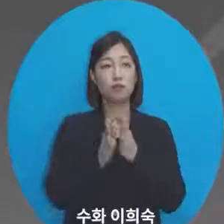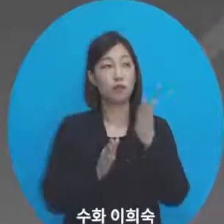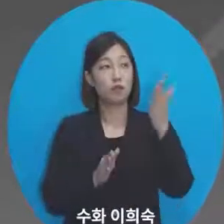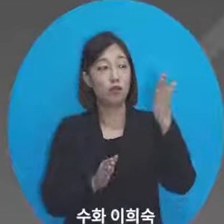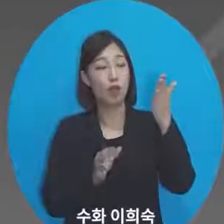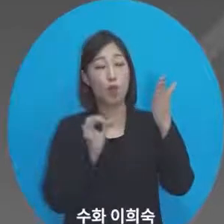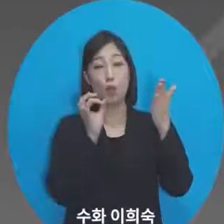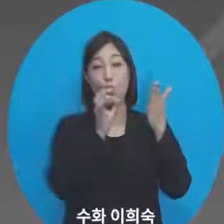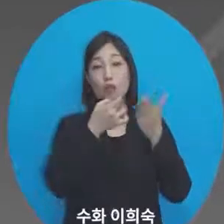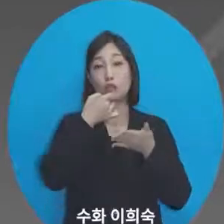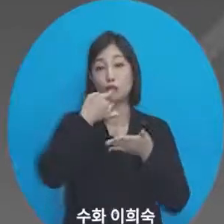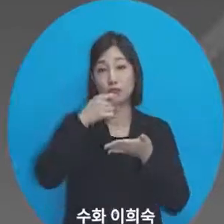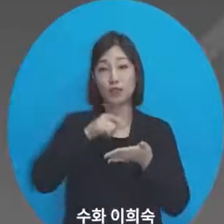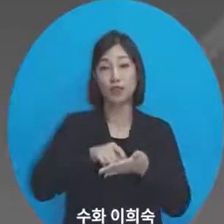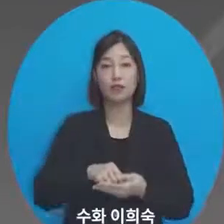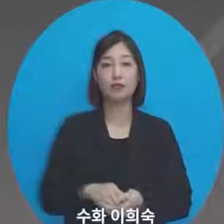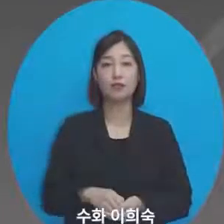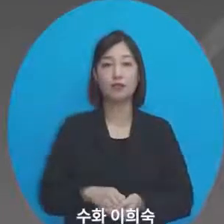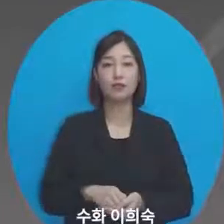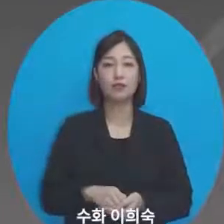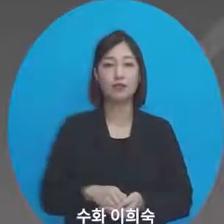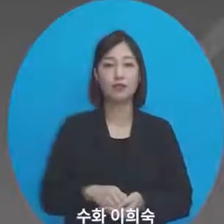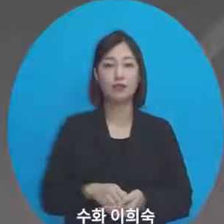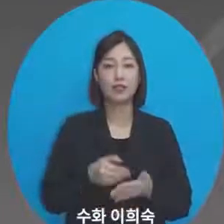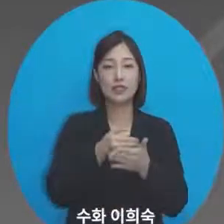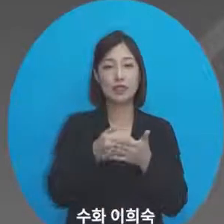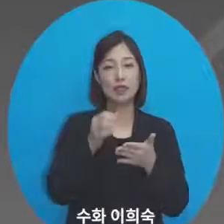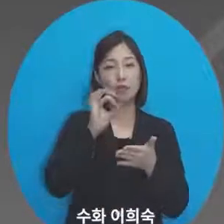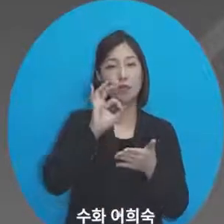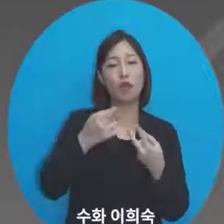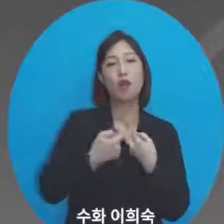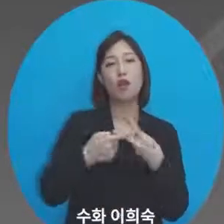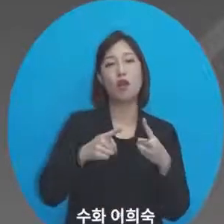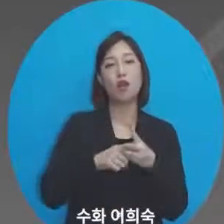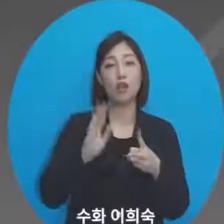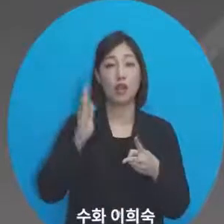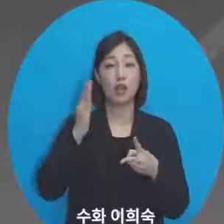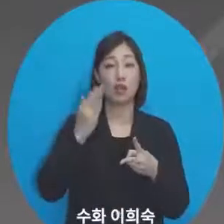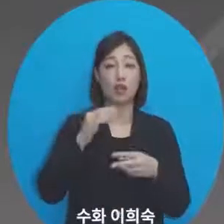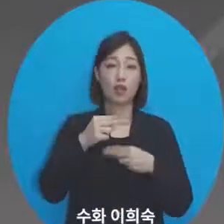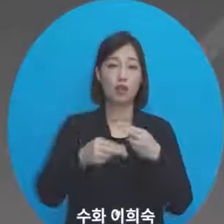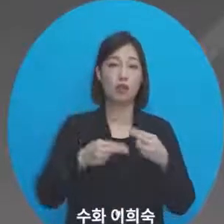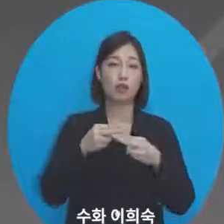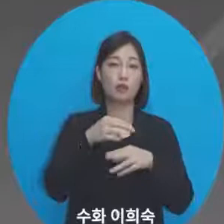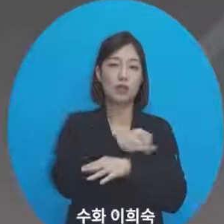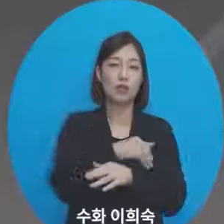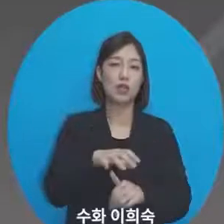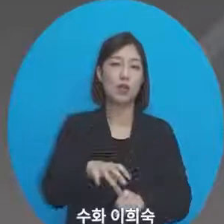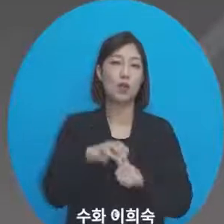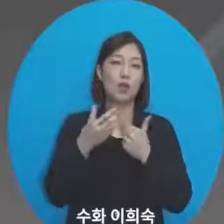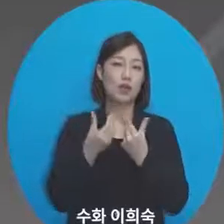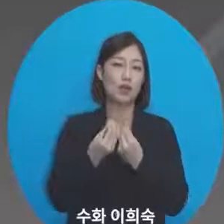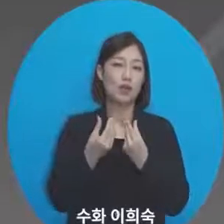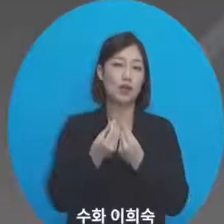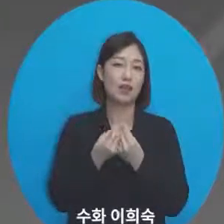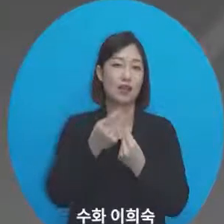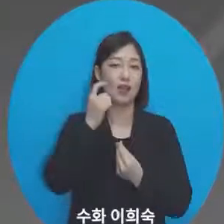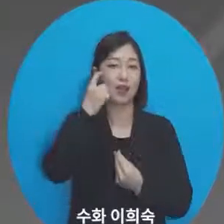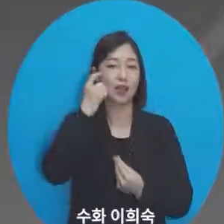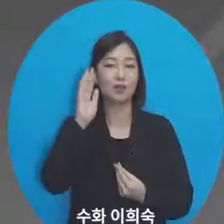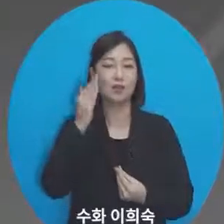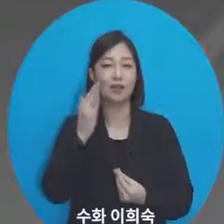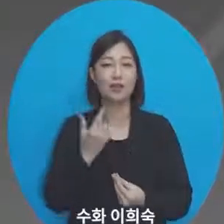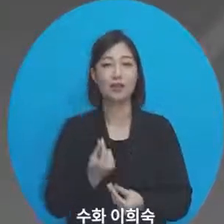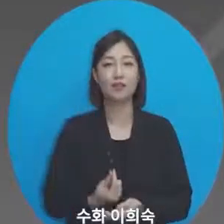알아채기 쉽고 직관적인 정보 제공을 함으로 인해서 유니버셜 디자인의 원칙이 충분히 반영이 되었다고